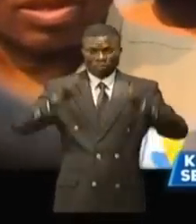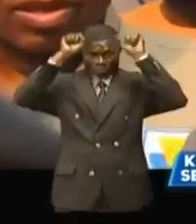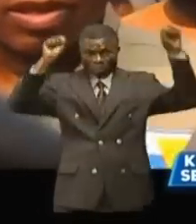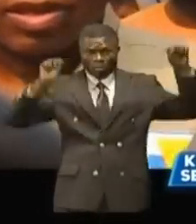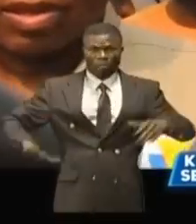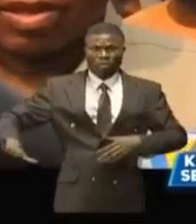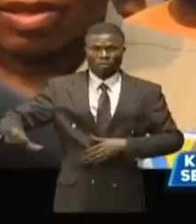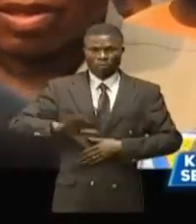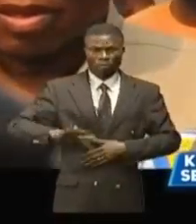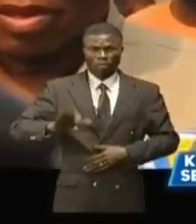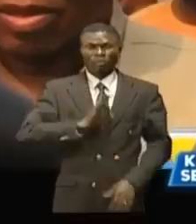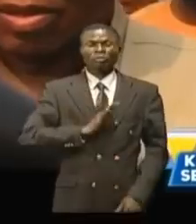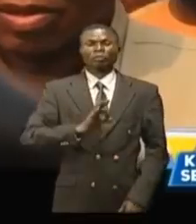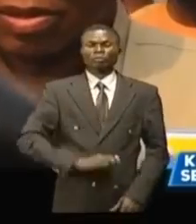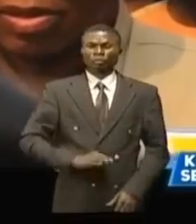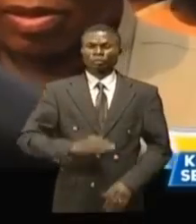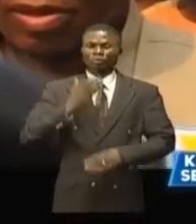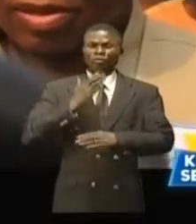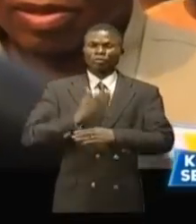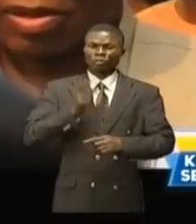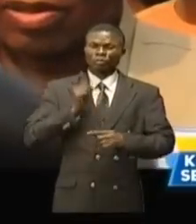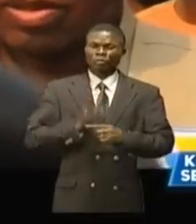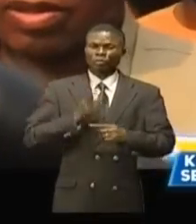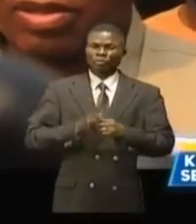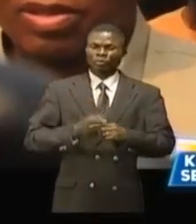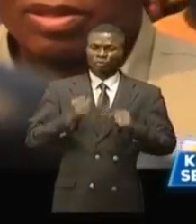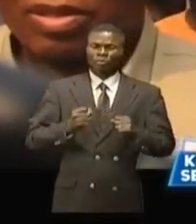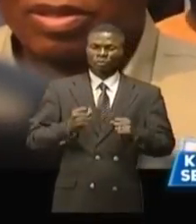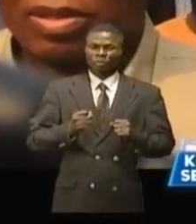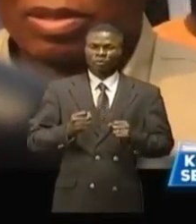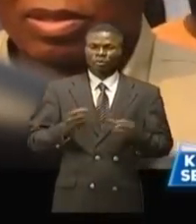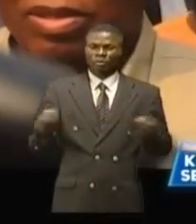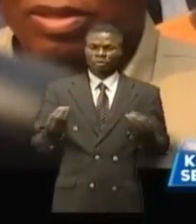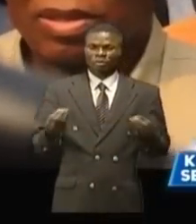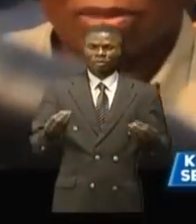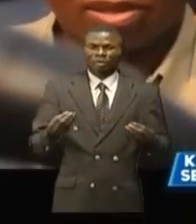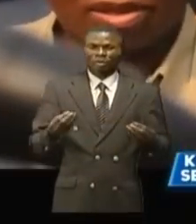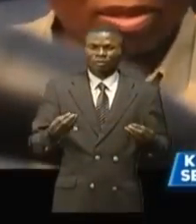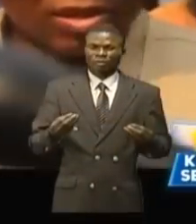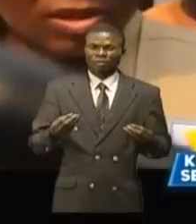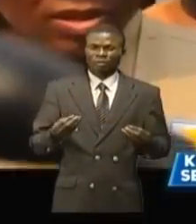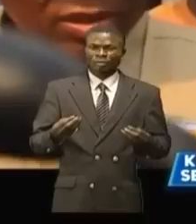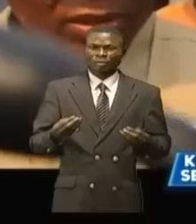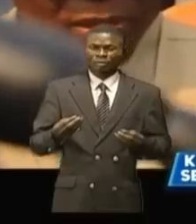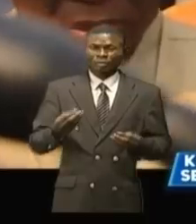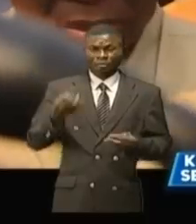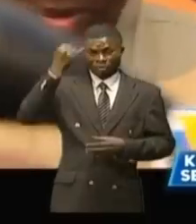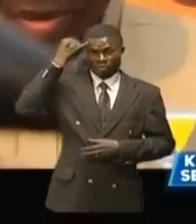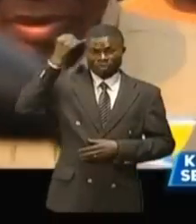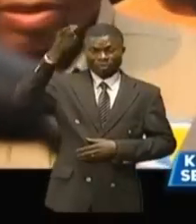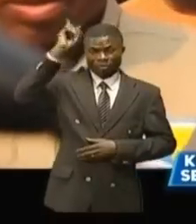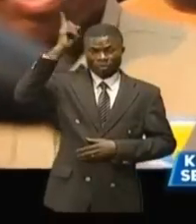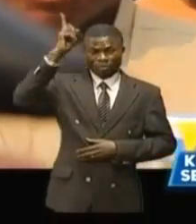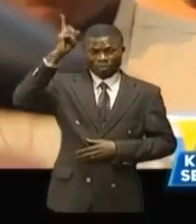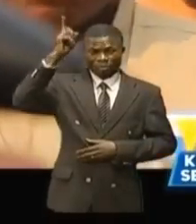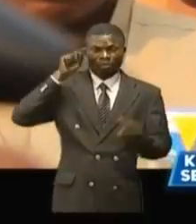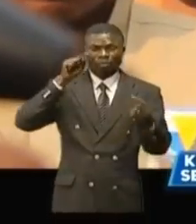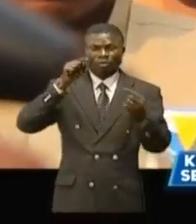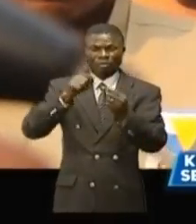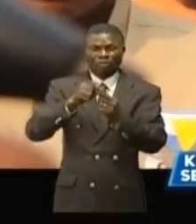République, Fatshi Béton, qui a fait comme l'un de ses